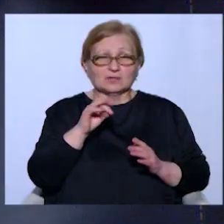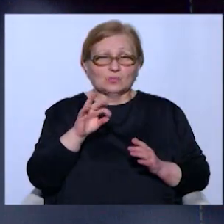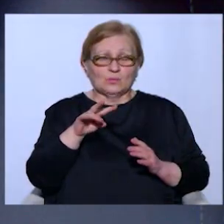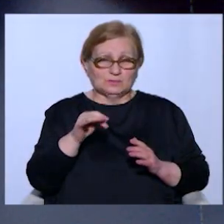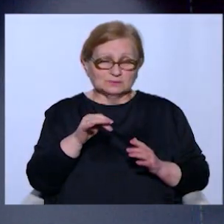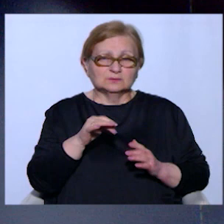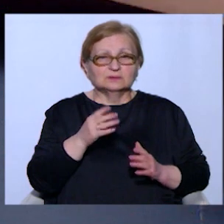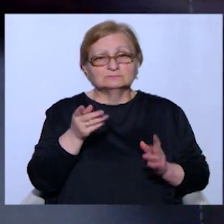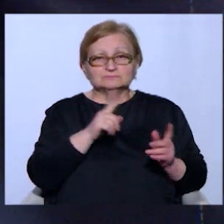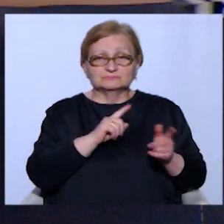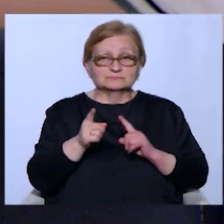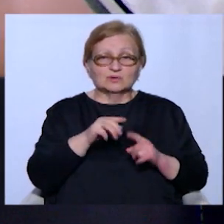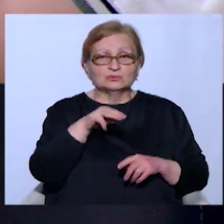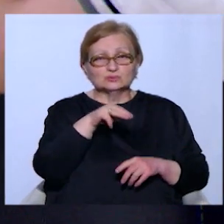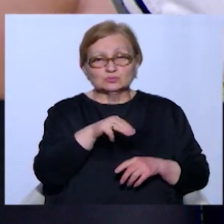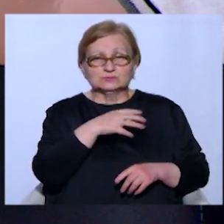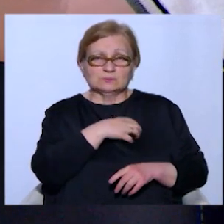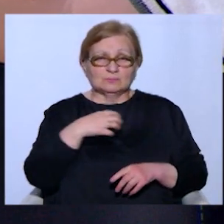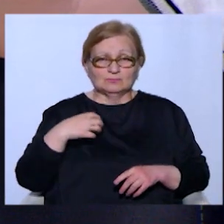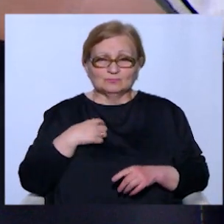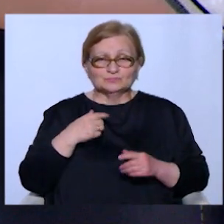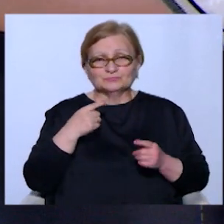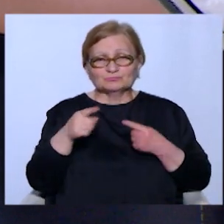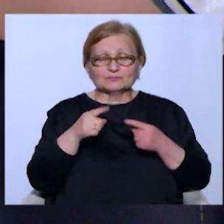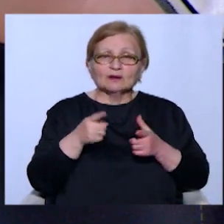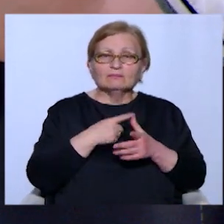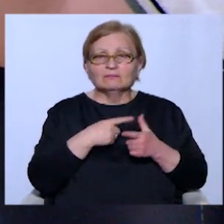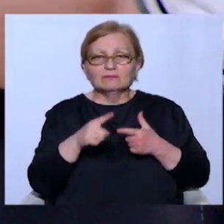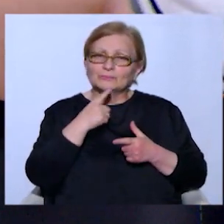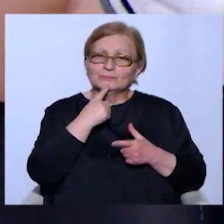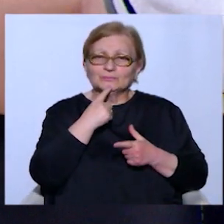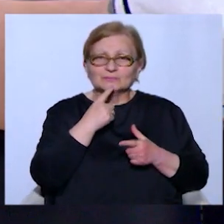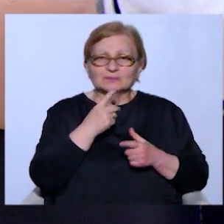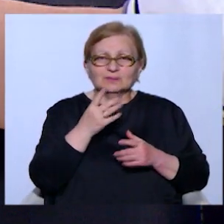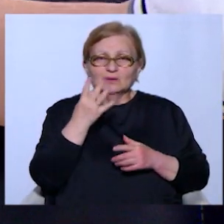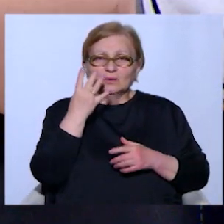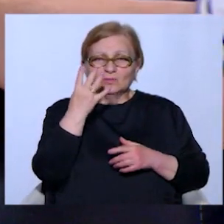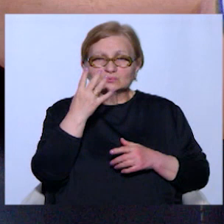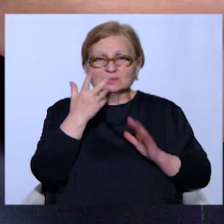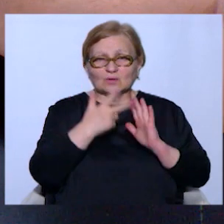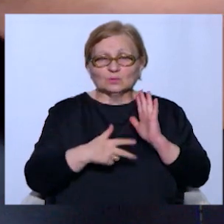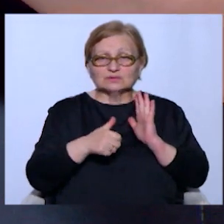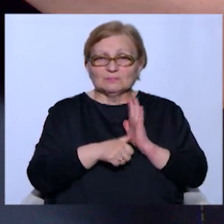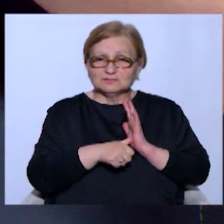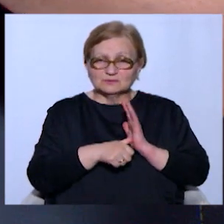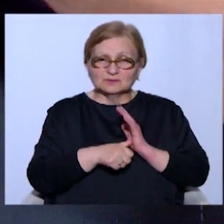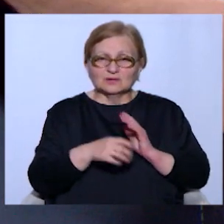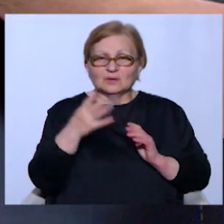არის ტუზის ან მეფეს ცალ-ცალკე ალბათობა, გამოდის შესაბამისად 4-16